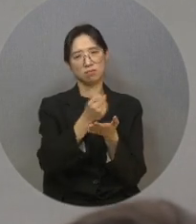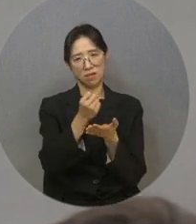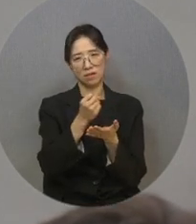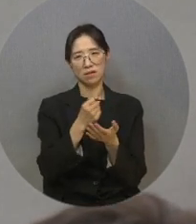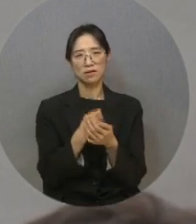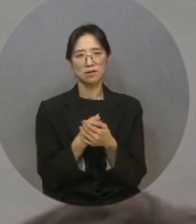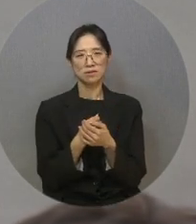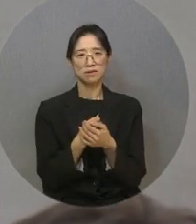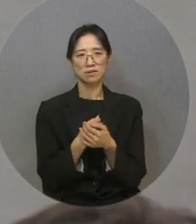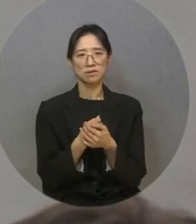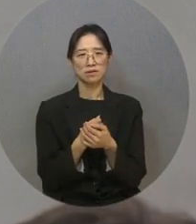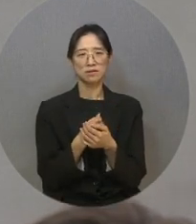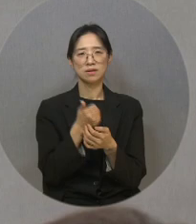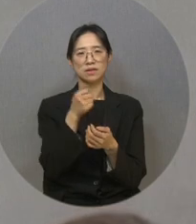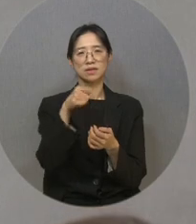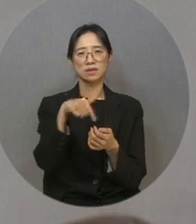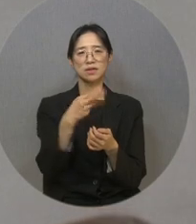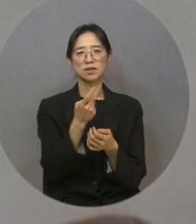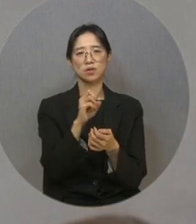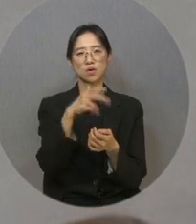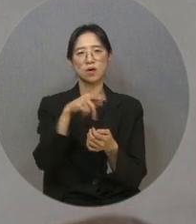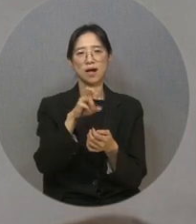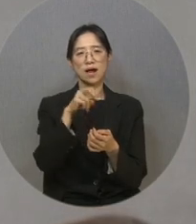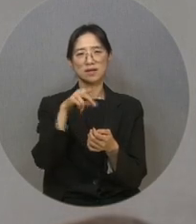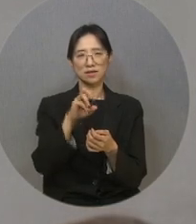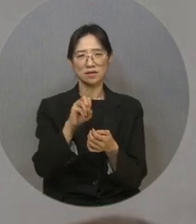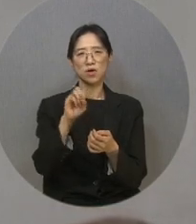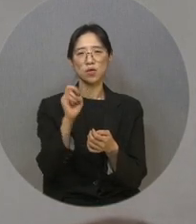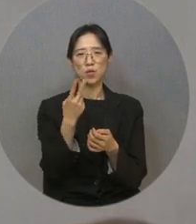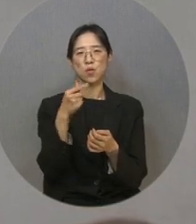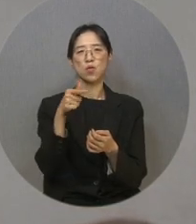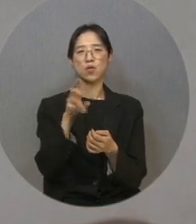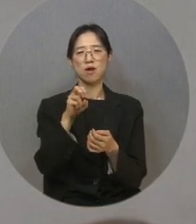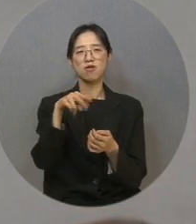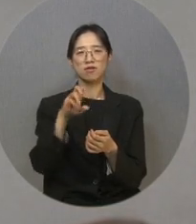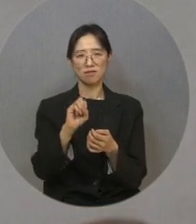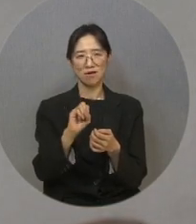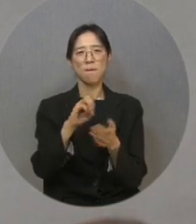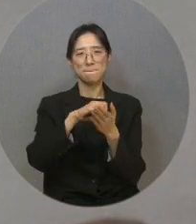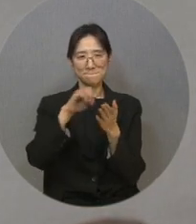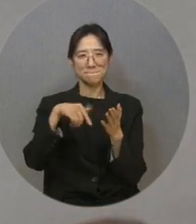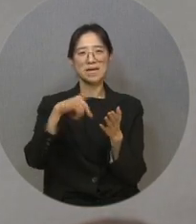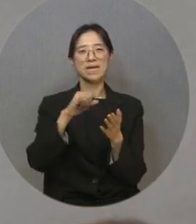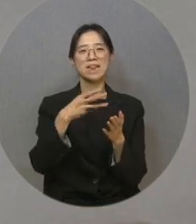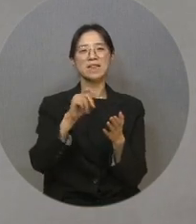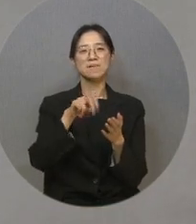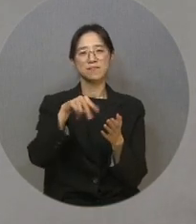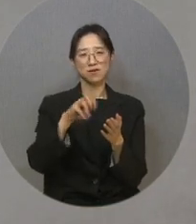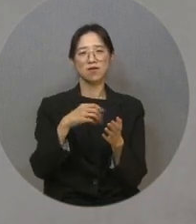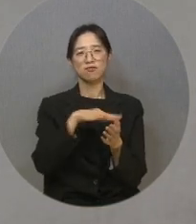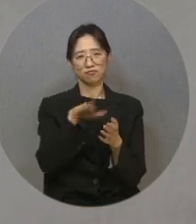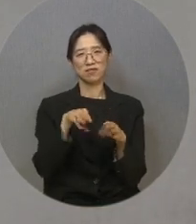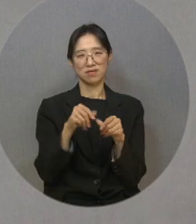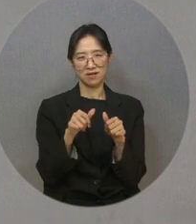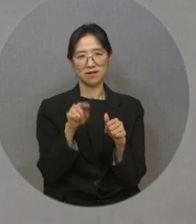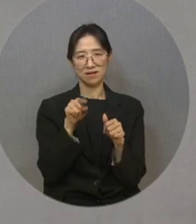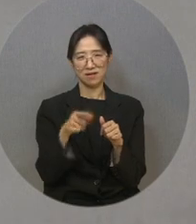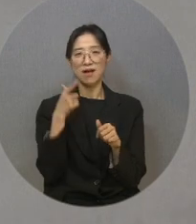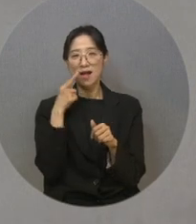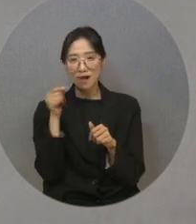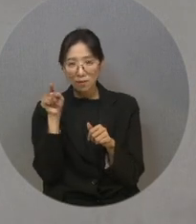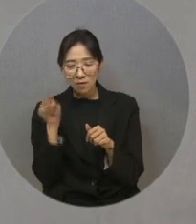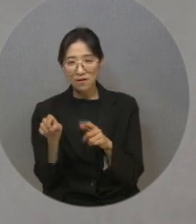물론 저 흑룡강성이나 요뇽성은 빠지고 길림성만큼은 우리 땅이었죠. 그것을